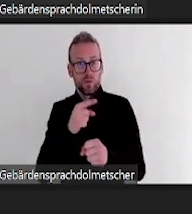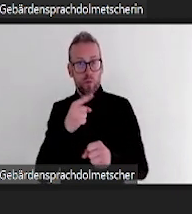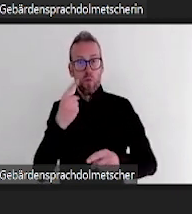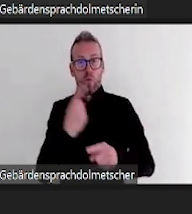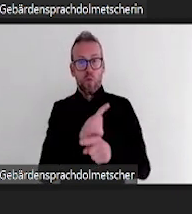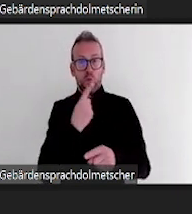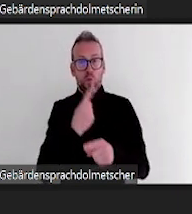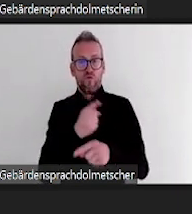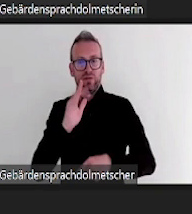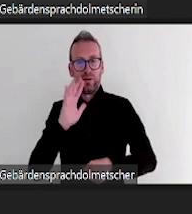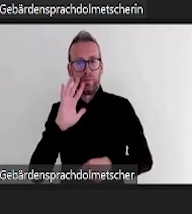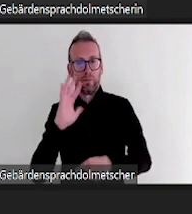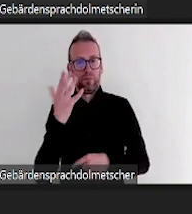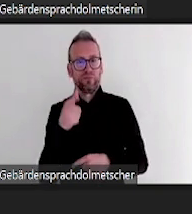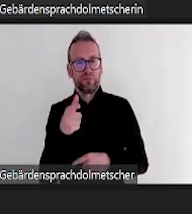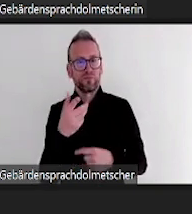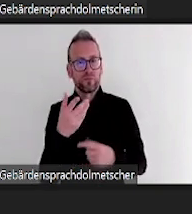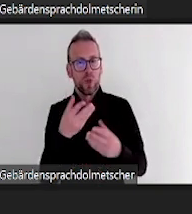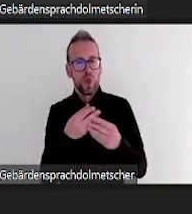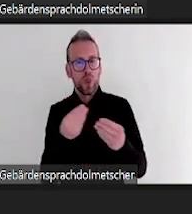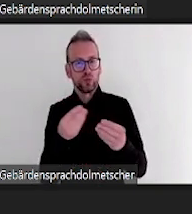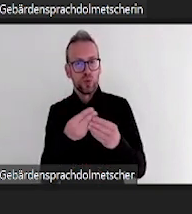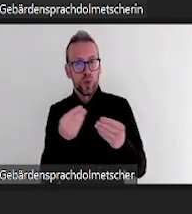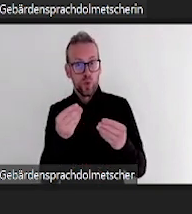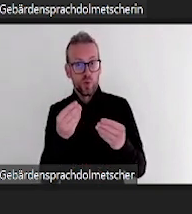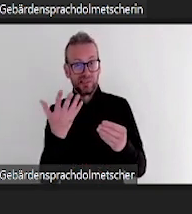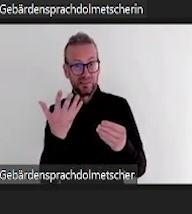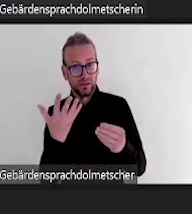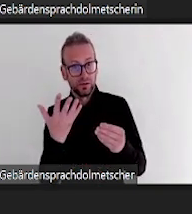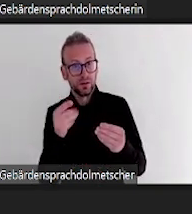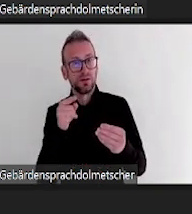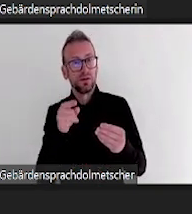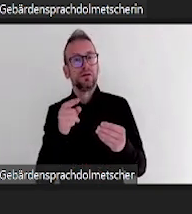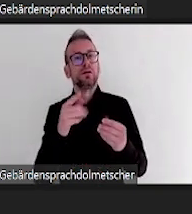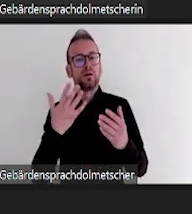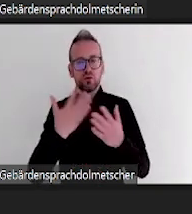Und der letzte Punkt nochmal ist, so ein bisschen zu schauen,